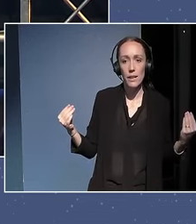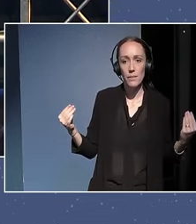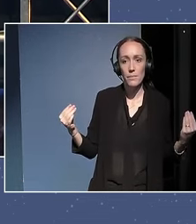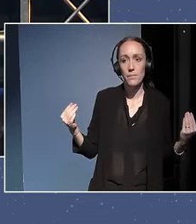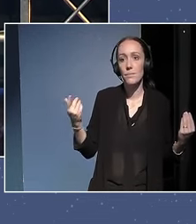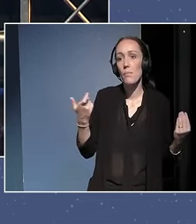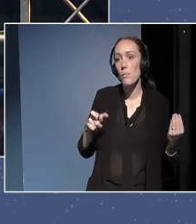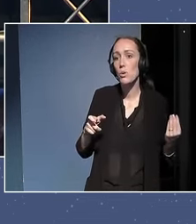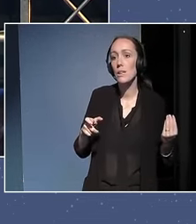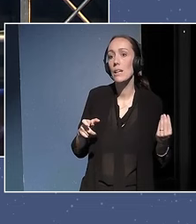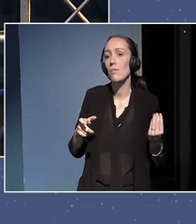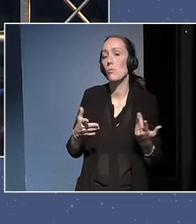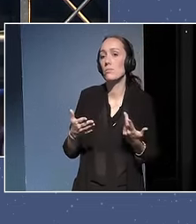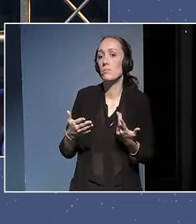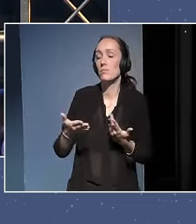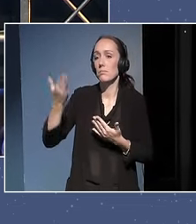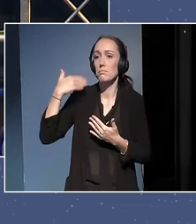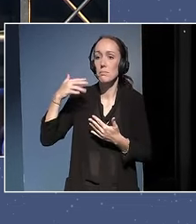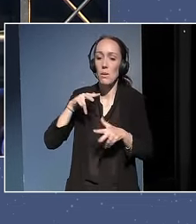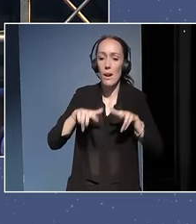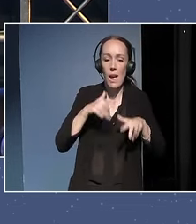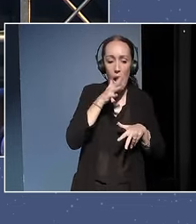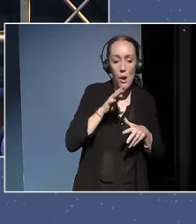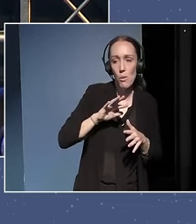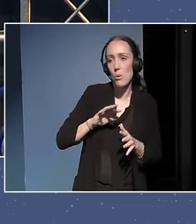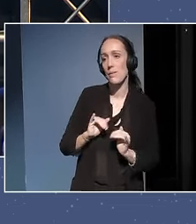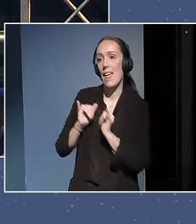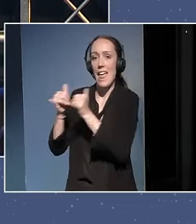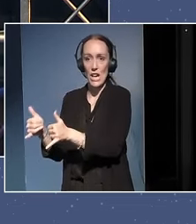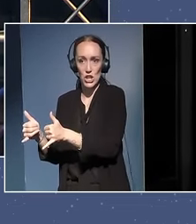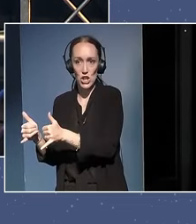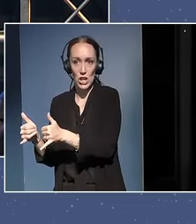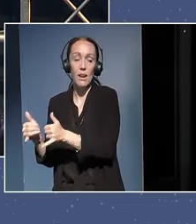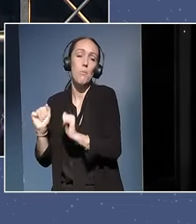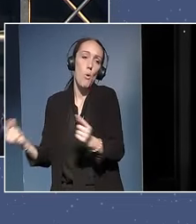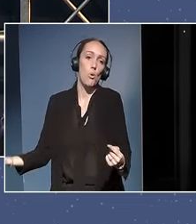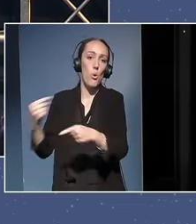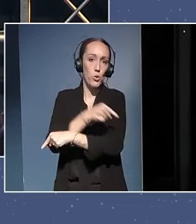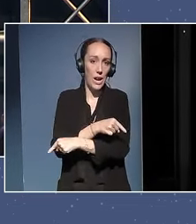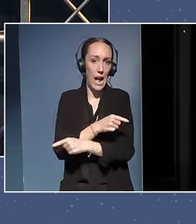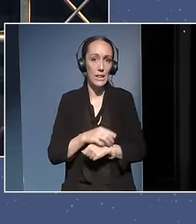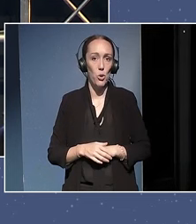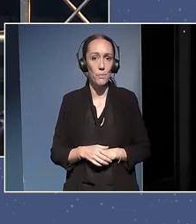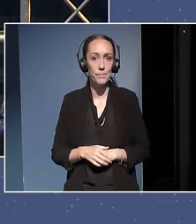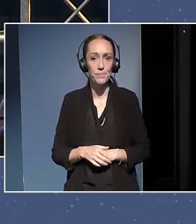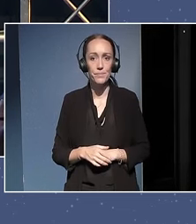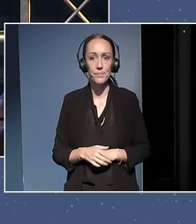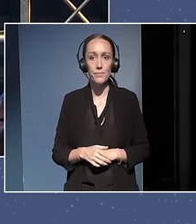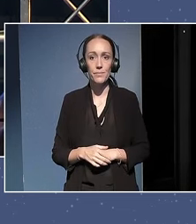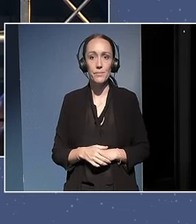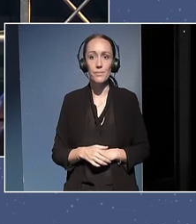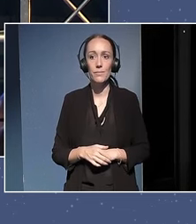dall'acqua cioè gli anfibi esattamente quindi gli spinosauri avrebbero potuto diventare un po' Quasi come le